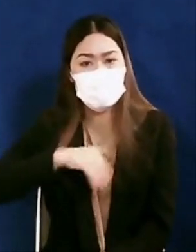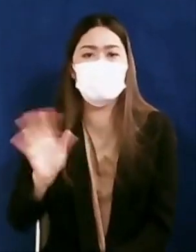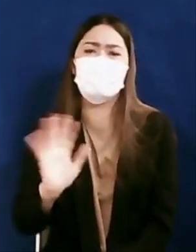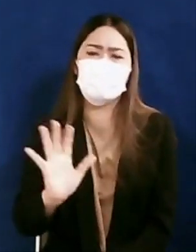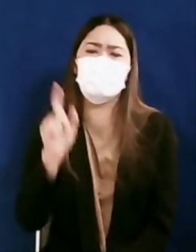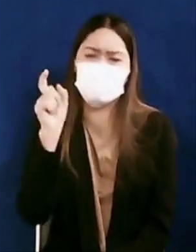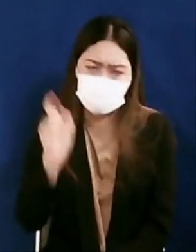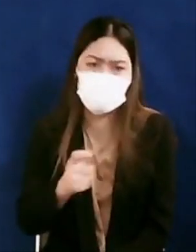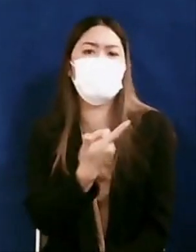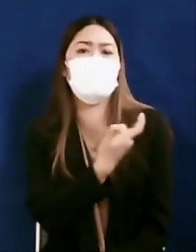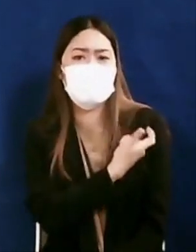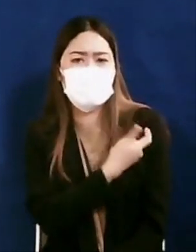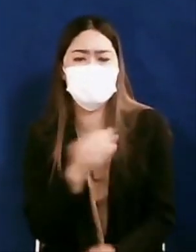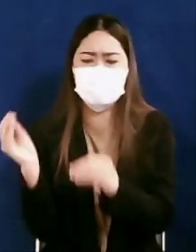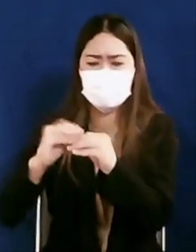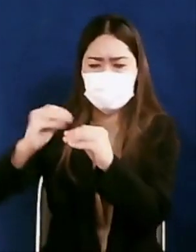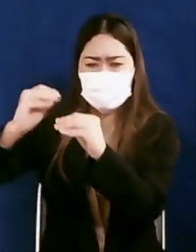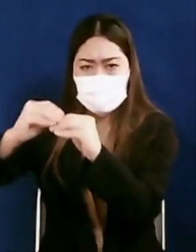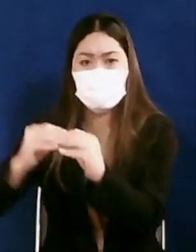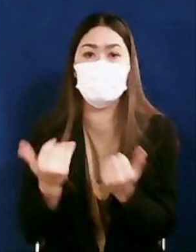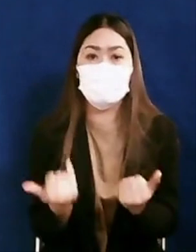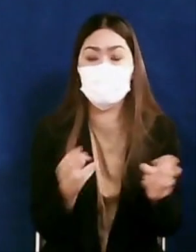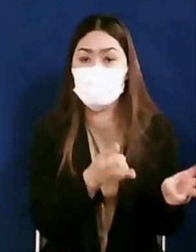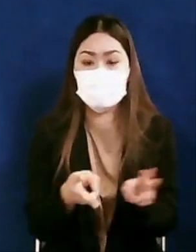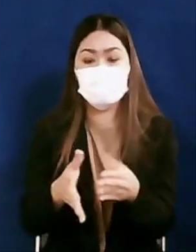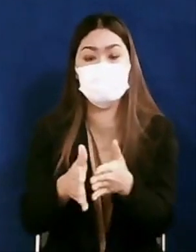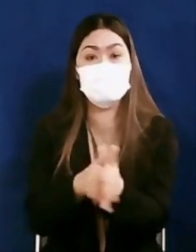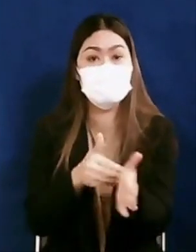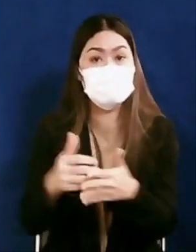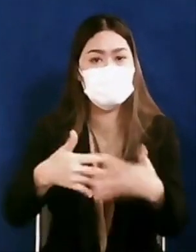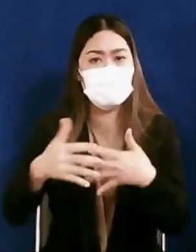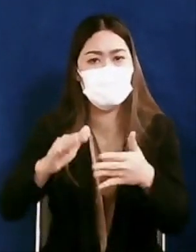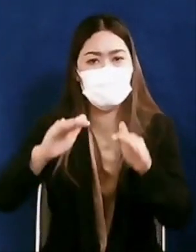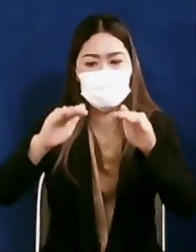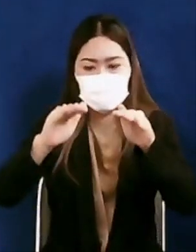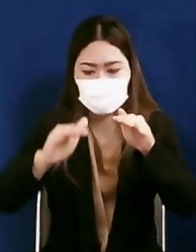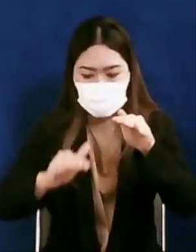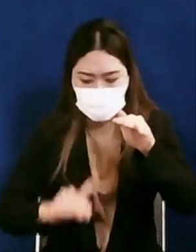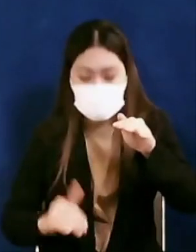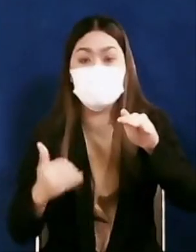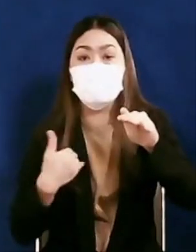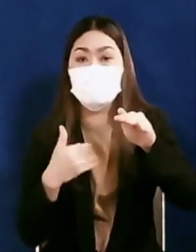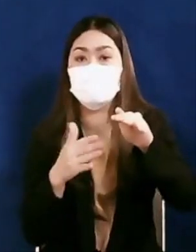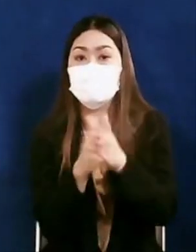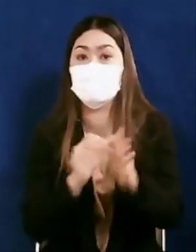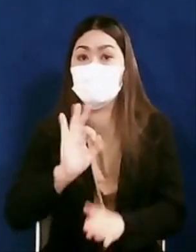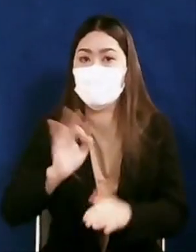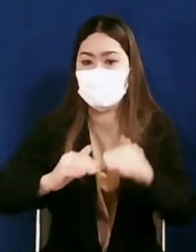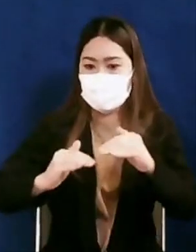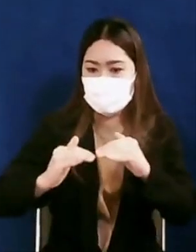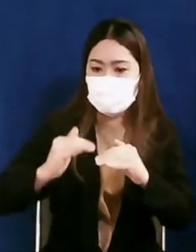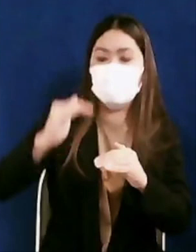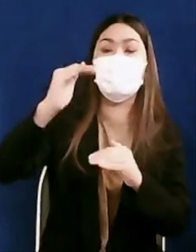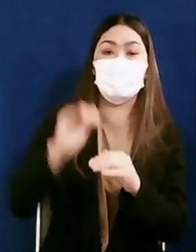องฉีดวัคซีนให้มากขึ้นแล้วช่องว่างสีเทาก็จะลดลงนะครับทีนี้อย่างนี้ครับตาร